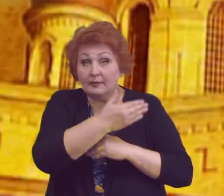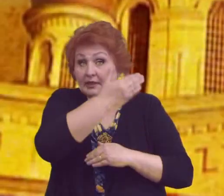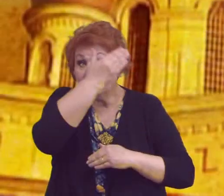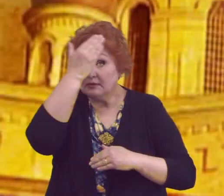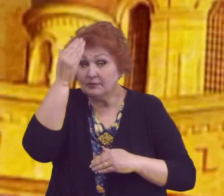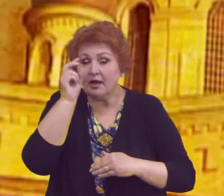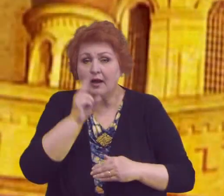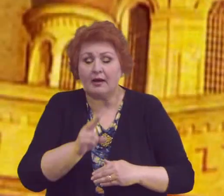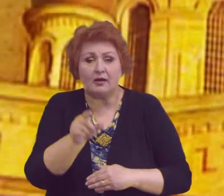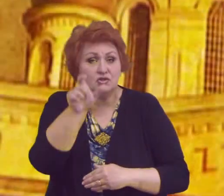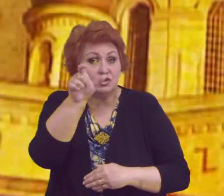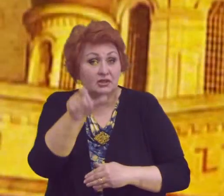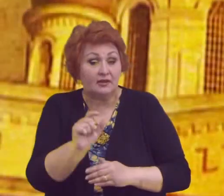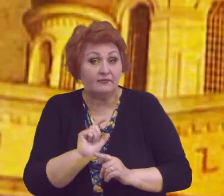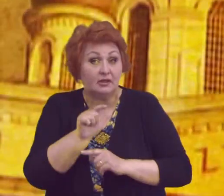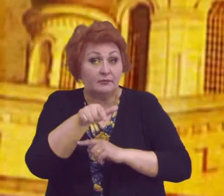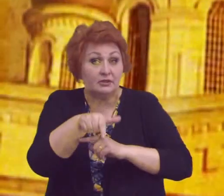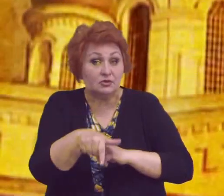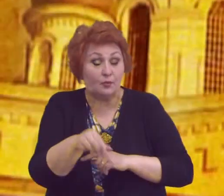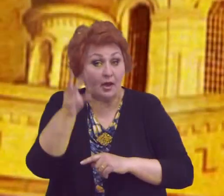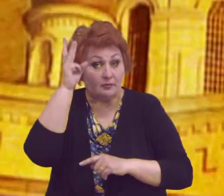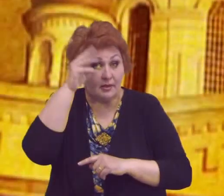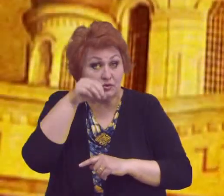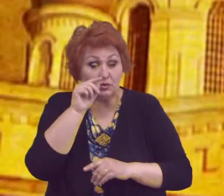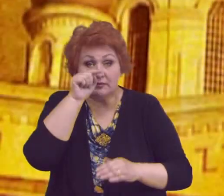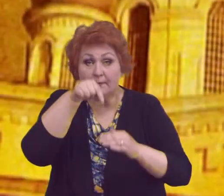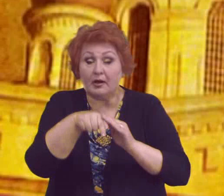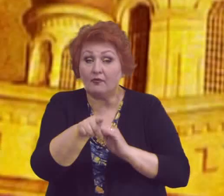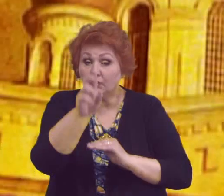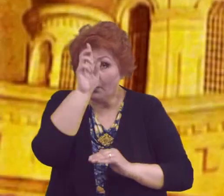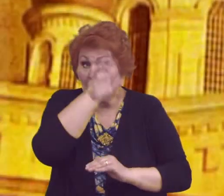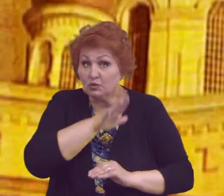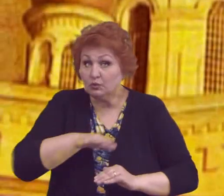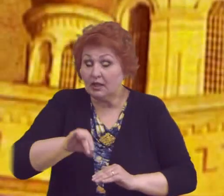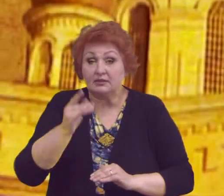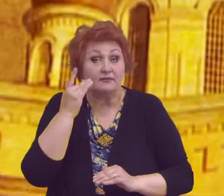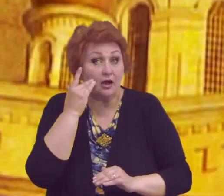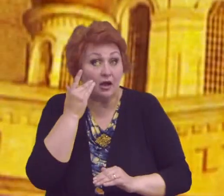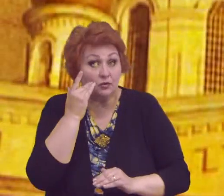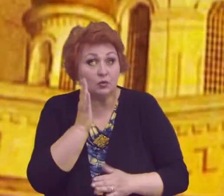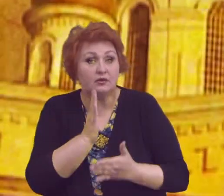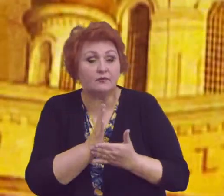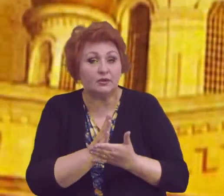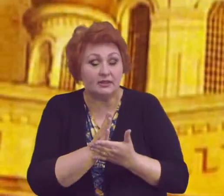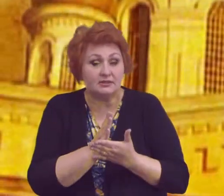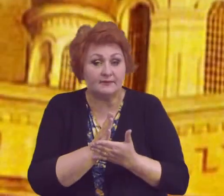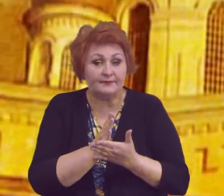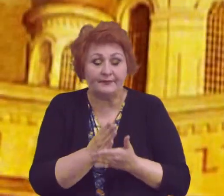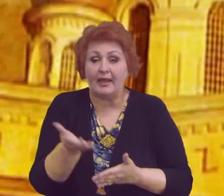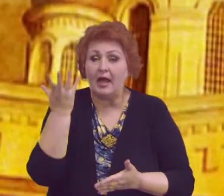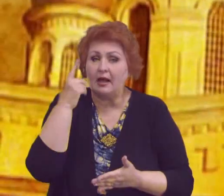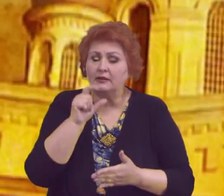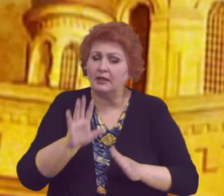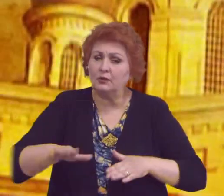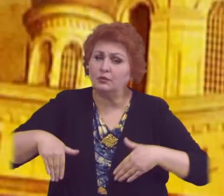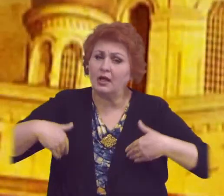небесах, как когда гражданин переступает порог посольства, оказывается в том государстве, которому оно принадлежит. Когда